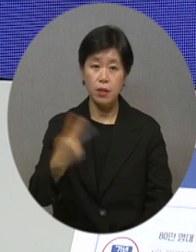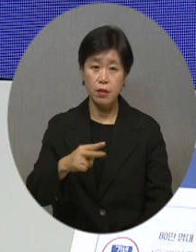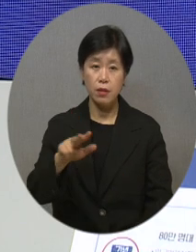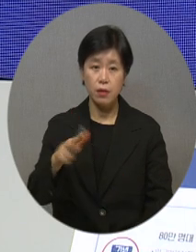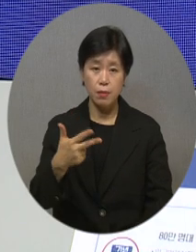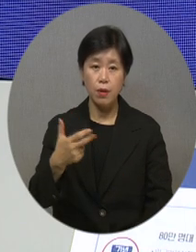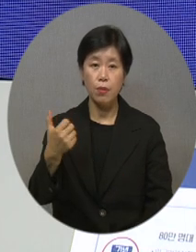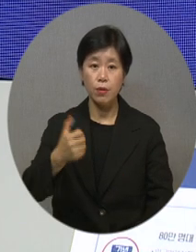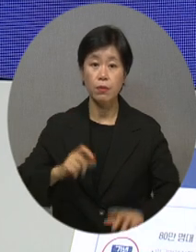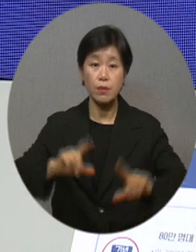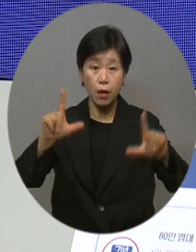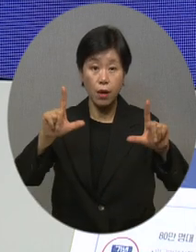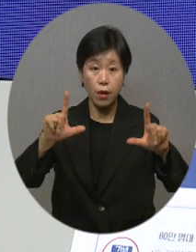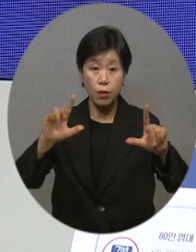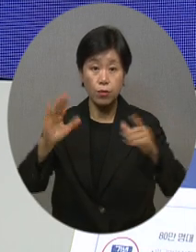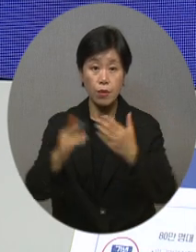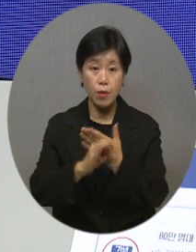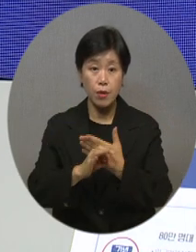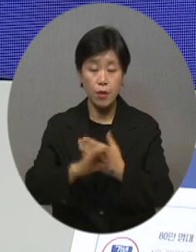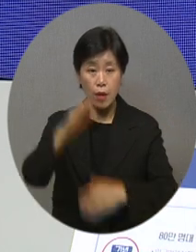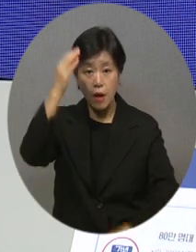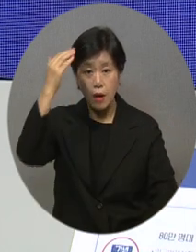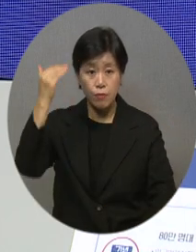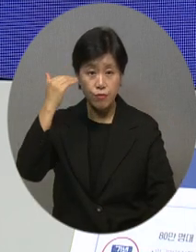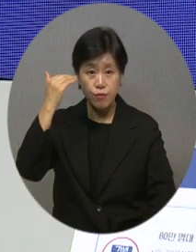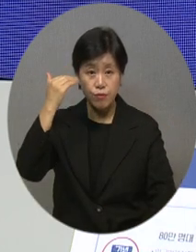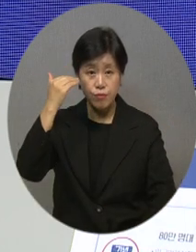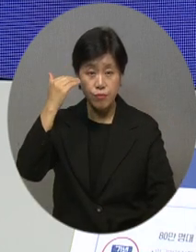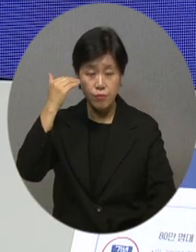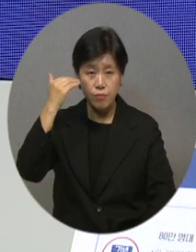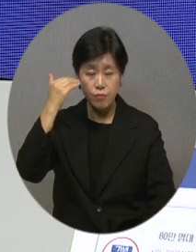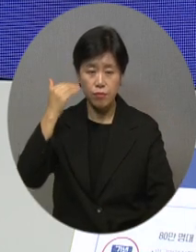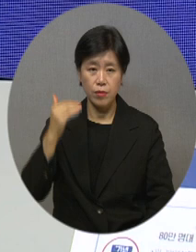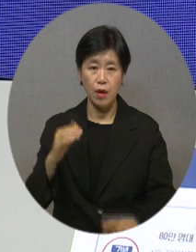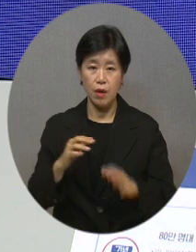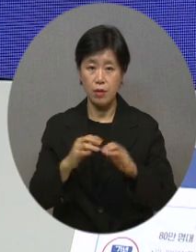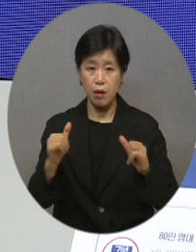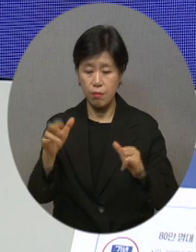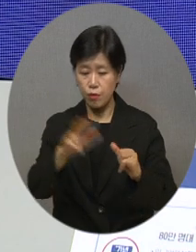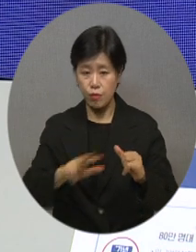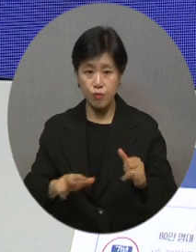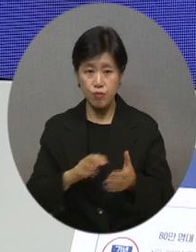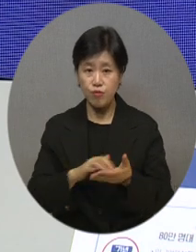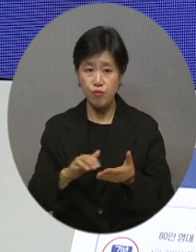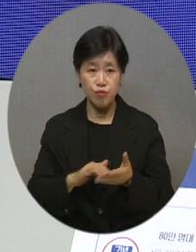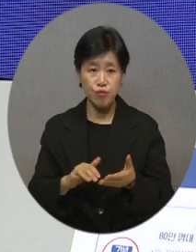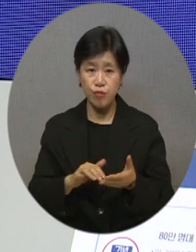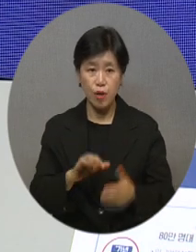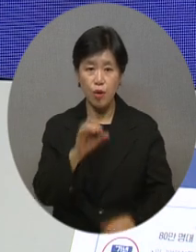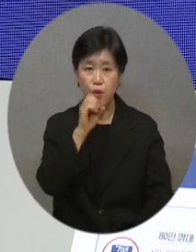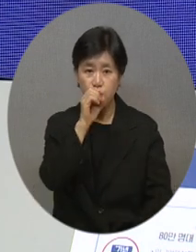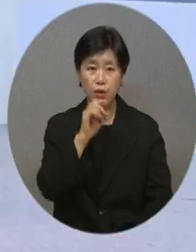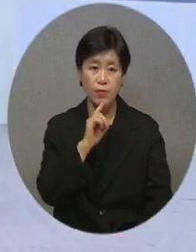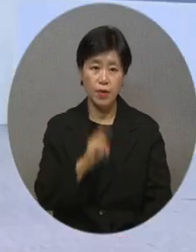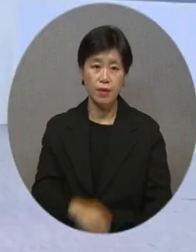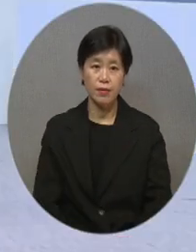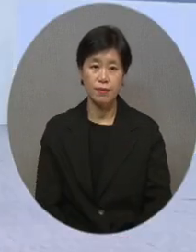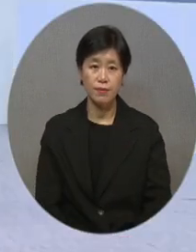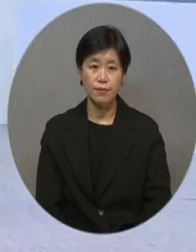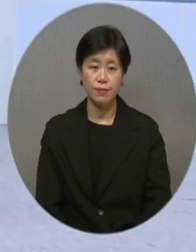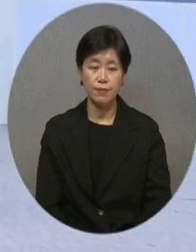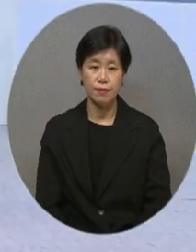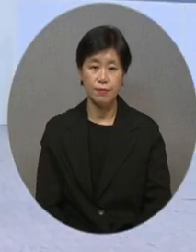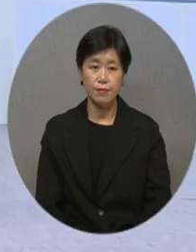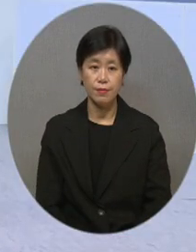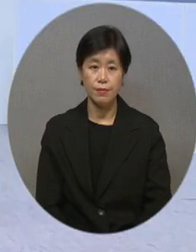2750년대 되게 되면 우리나라 인구가 없다. 그렇게 말씀할 정도로 가장 어려움이 있습니다. 제가 판례를 준비를 했습니다.